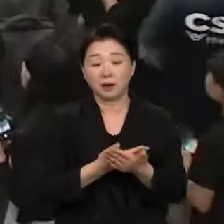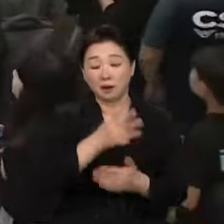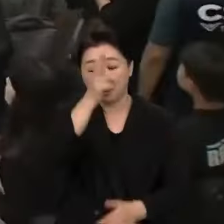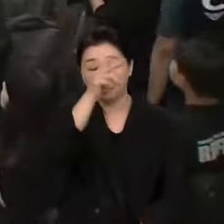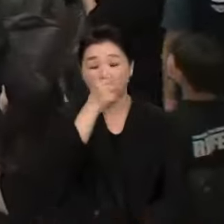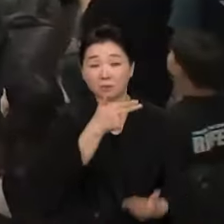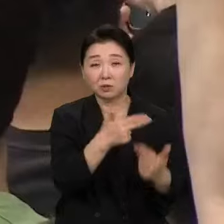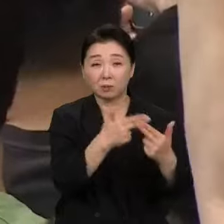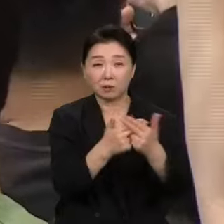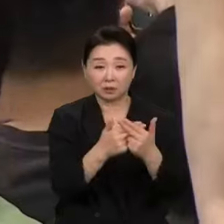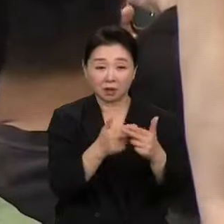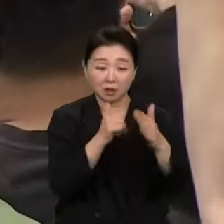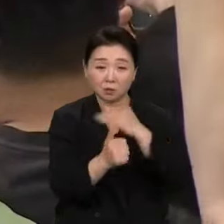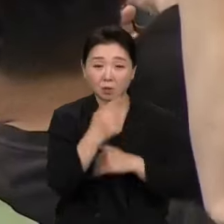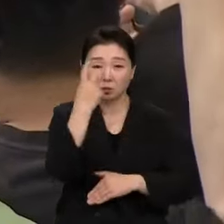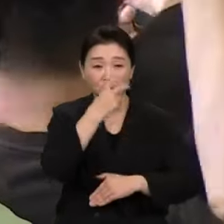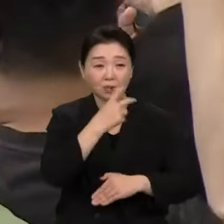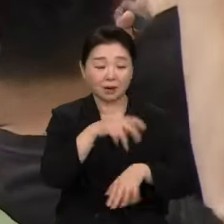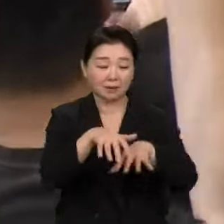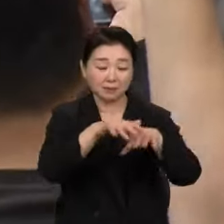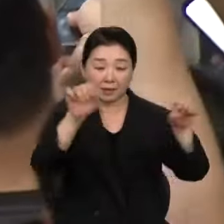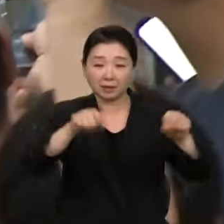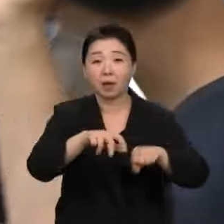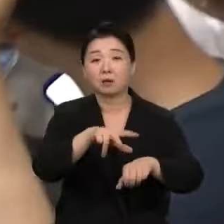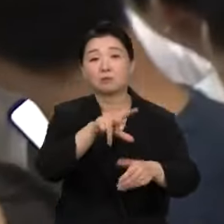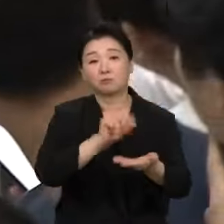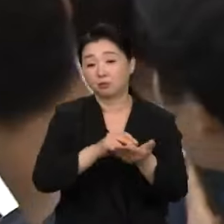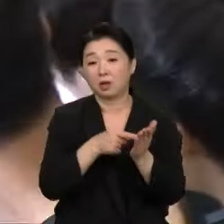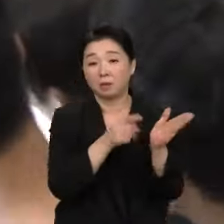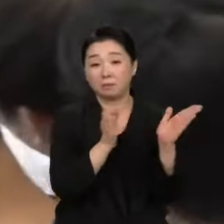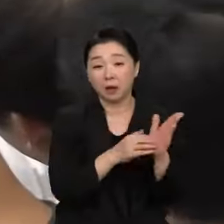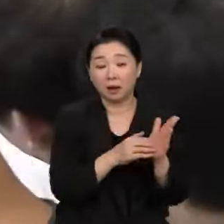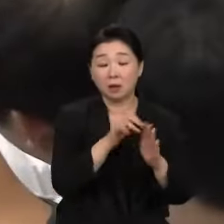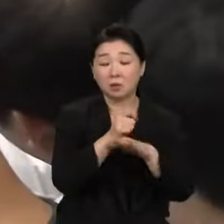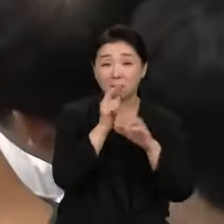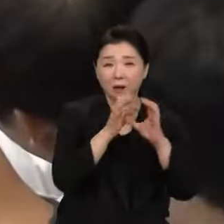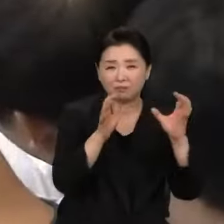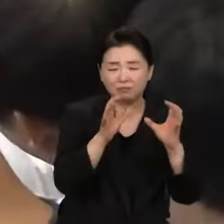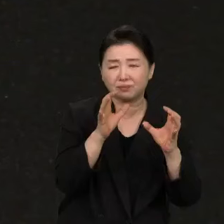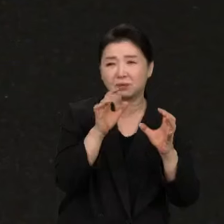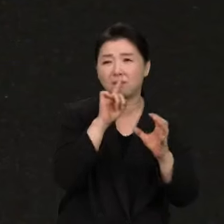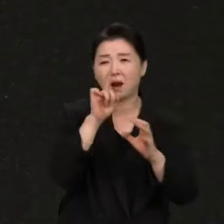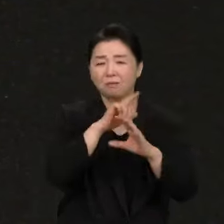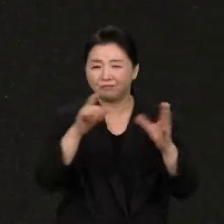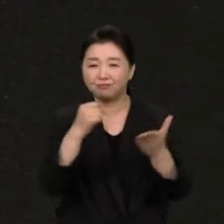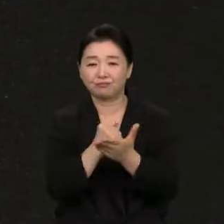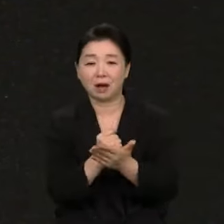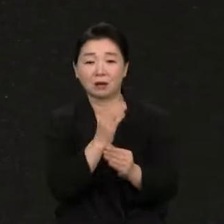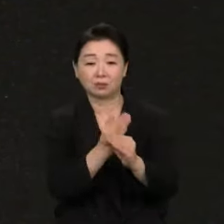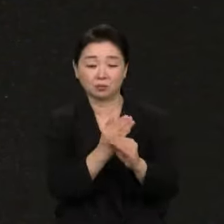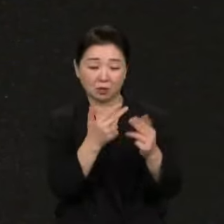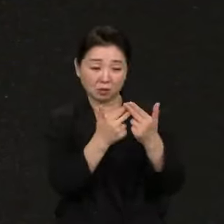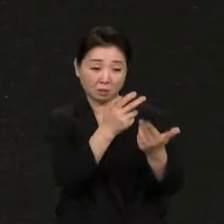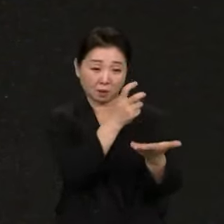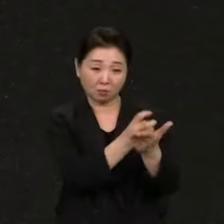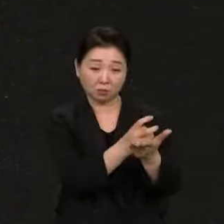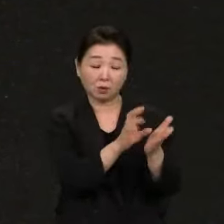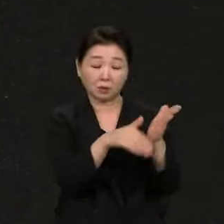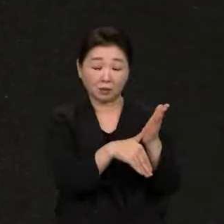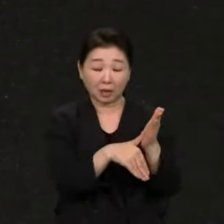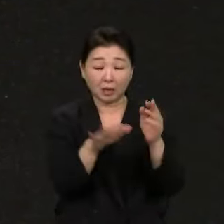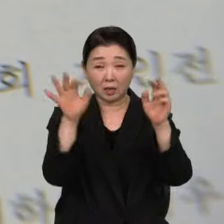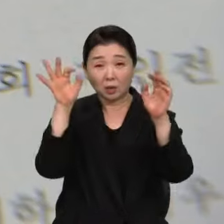배드민턴협회의 선수관리체제에 문제를 제기했습니다. 그 후폭풍은 더 커져갑니다. 협회 규정상 실업팀에